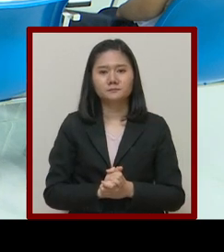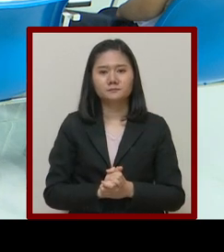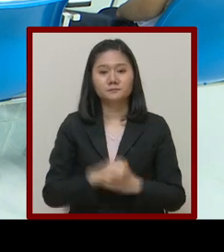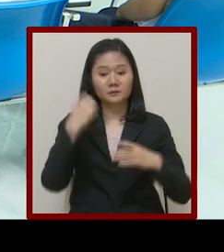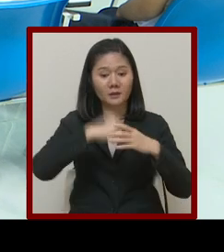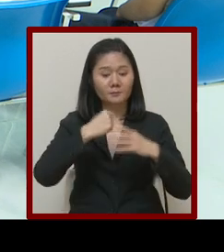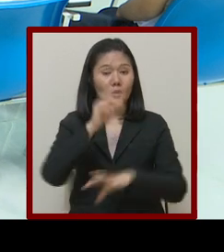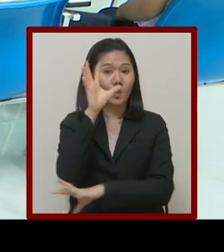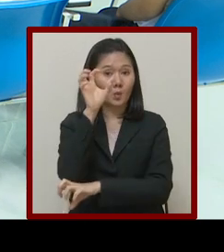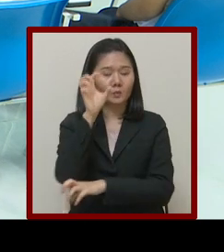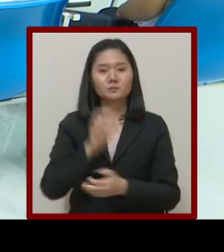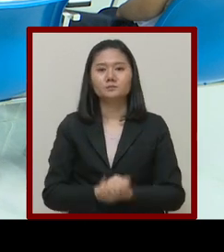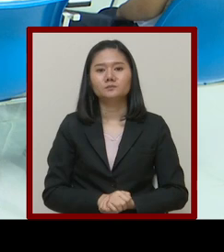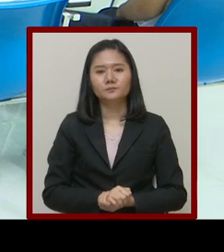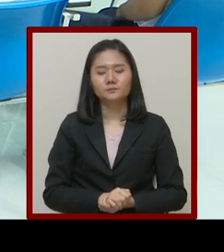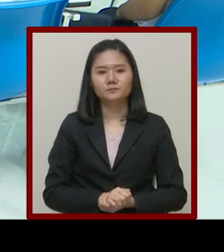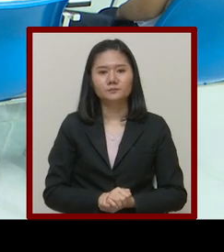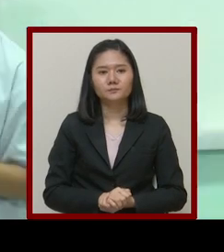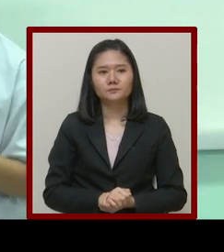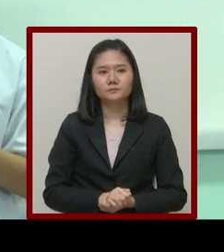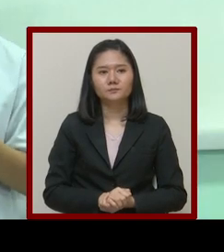น้ำพริกกุ้งป่นค่ะ